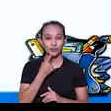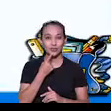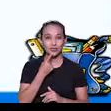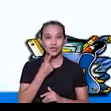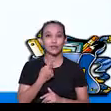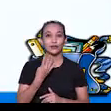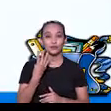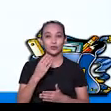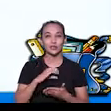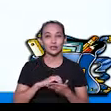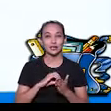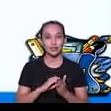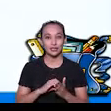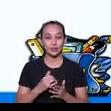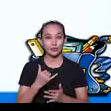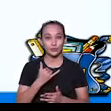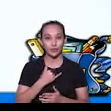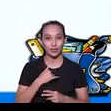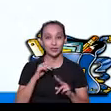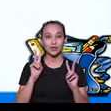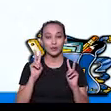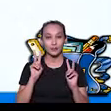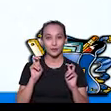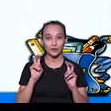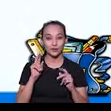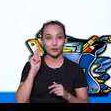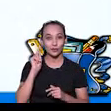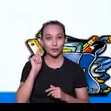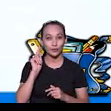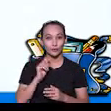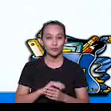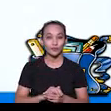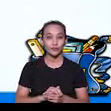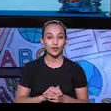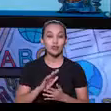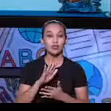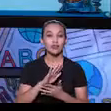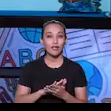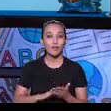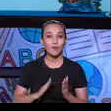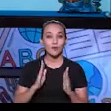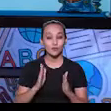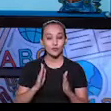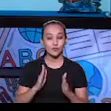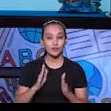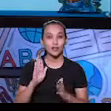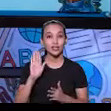классе. И у нас тема урока «Учеба». Мы продолжаем и